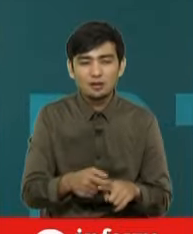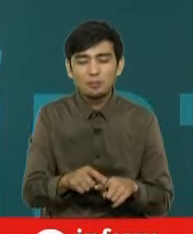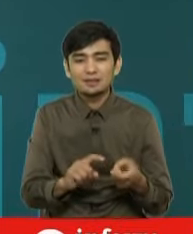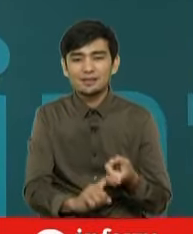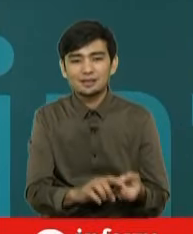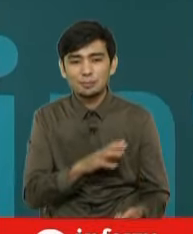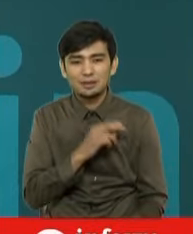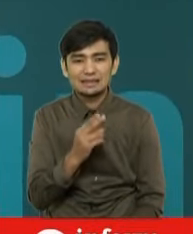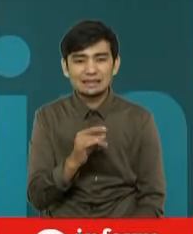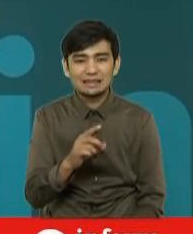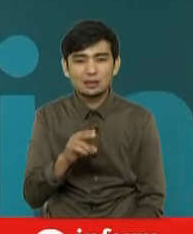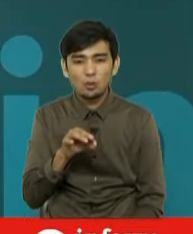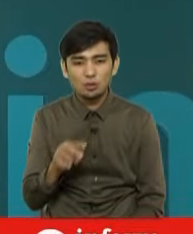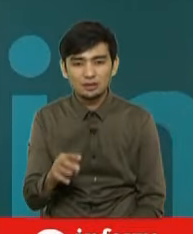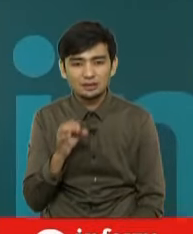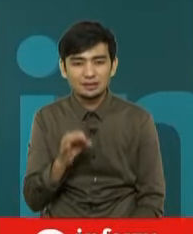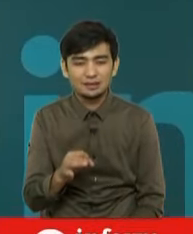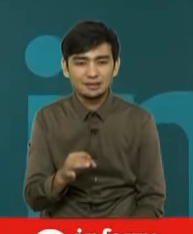с циклоном, то есть